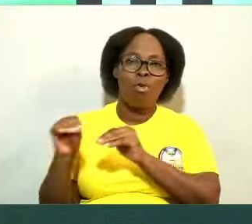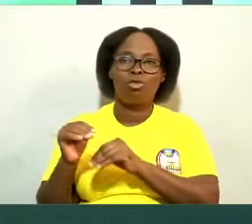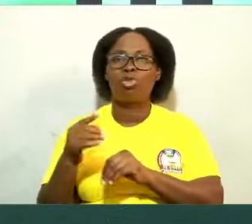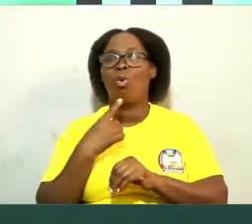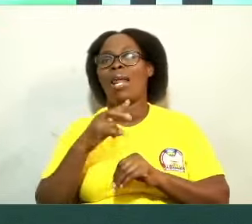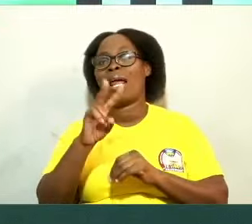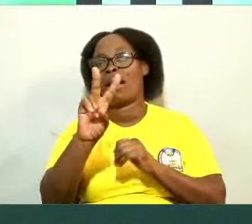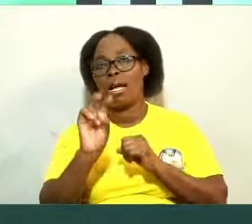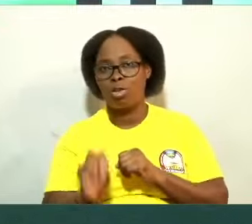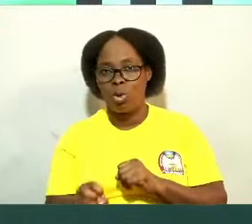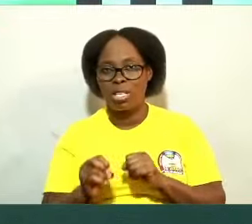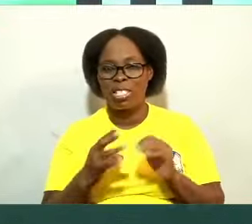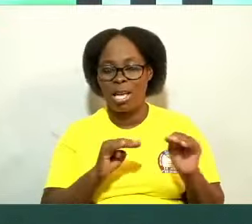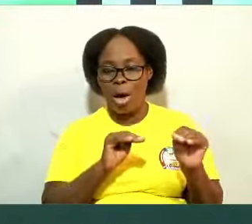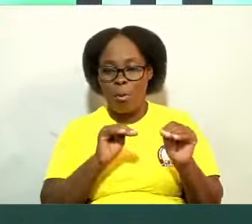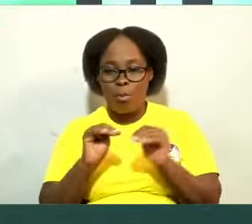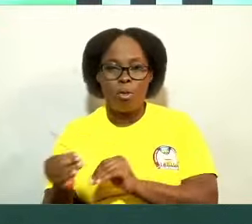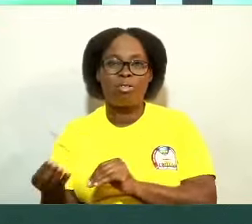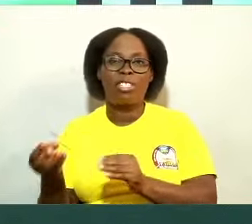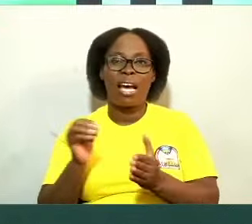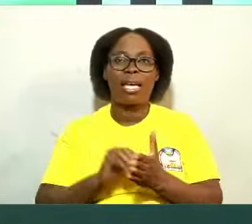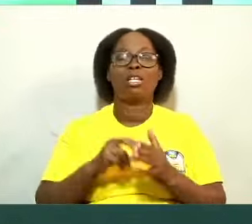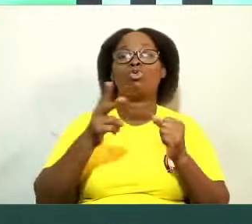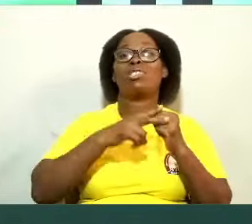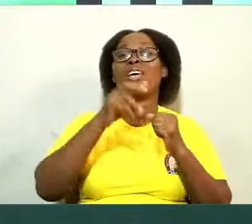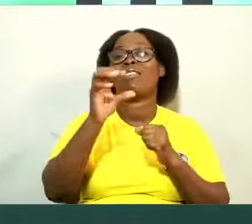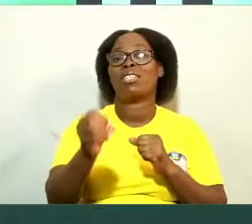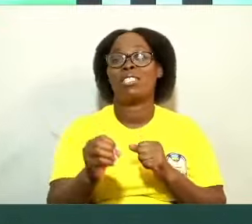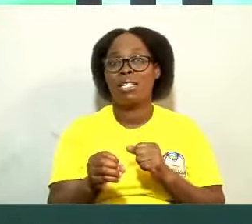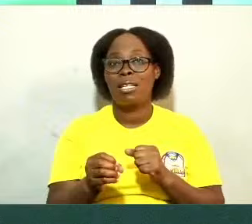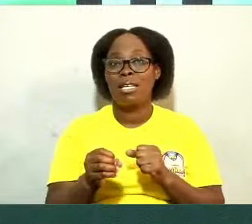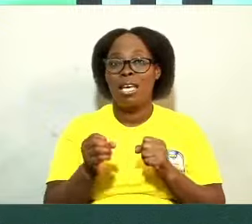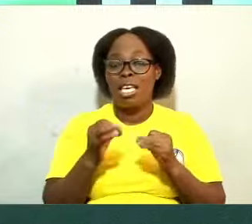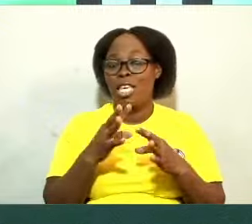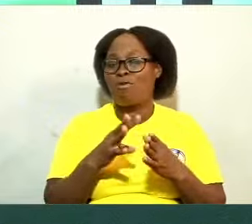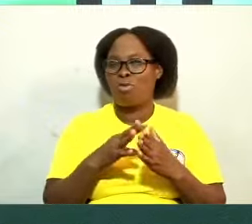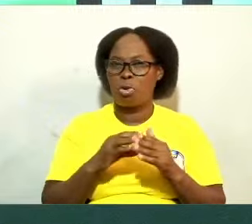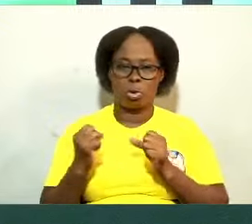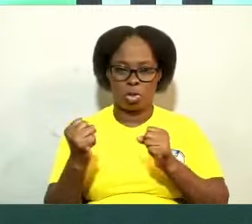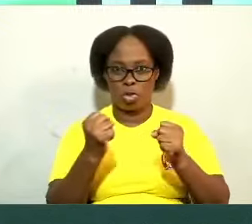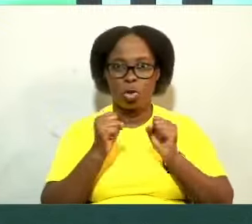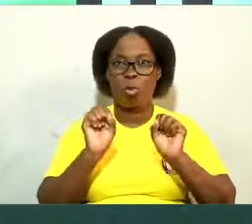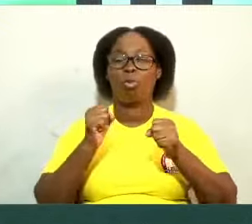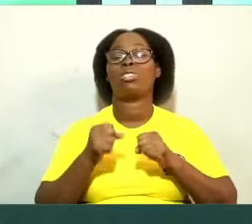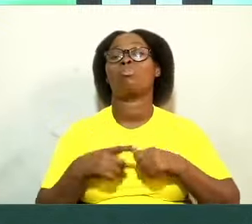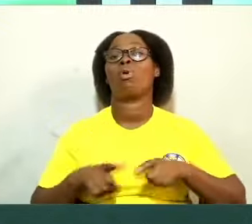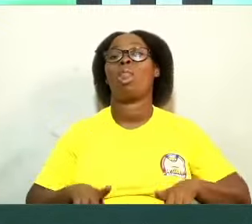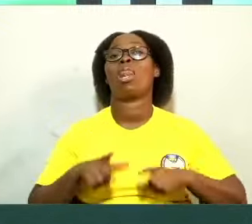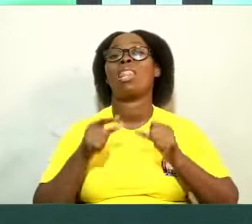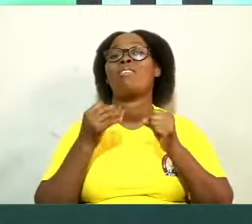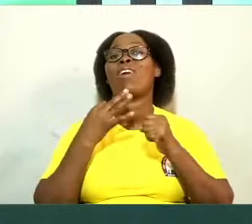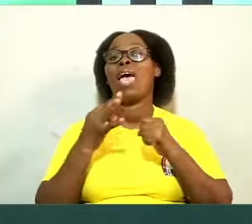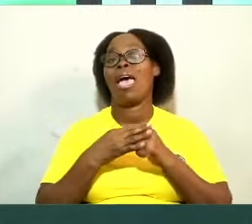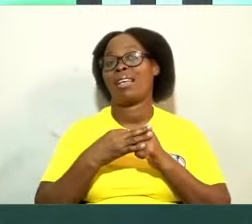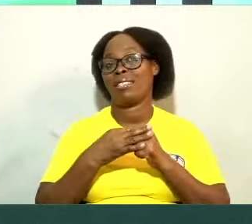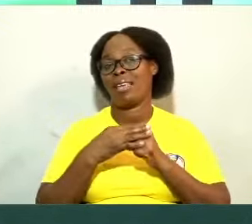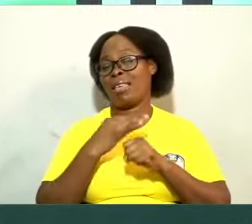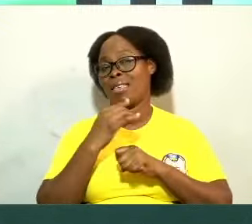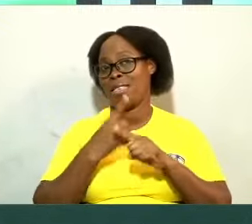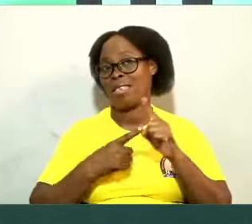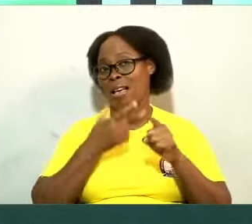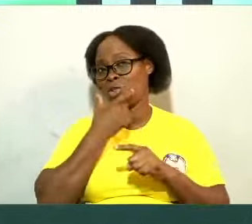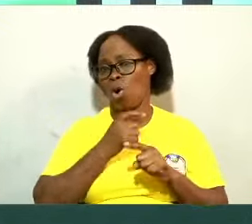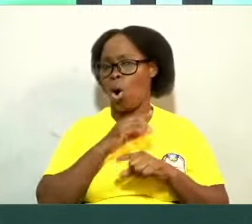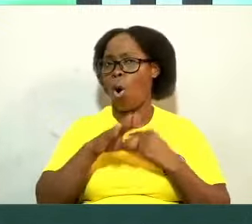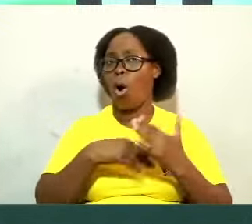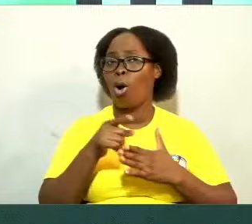100 akaleta kwenye 70, kama na nguvu 80. Yote hii ni upendo wa Mungu,